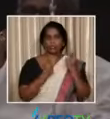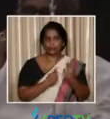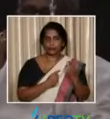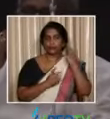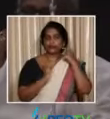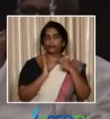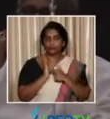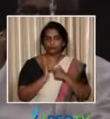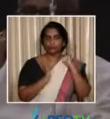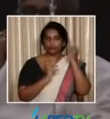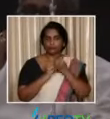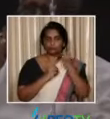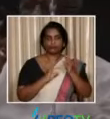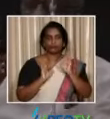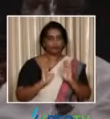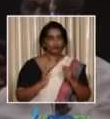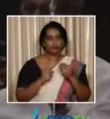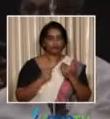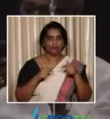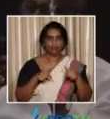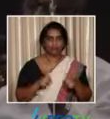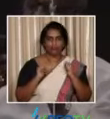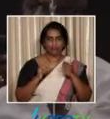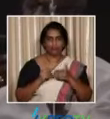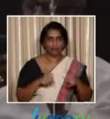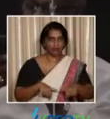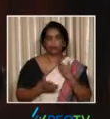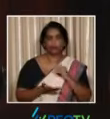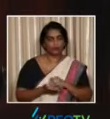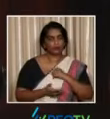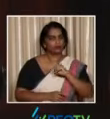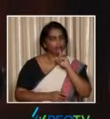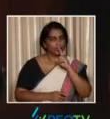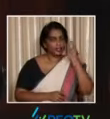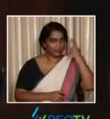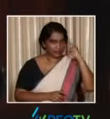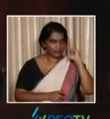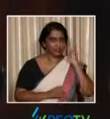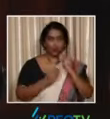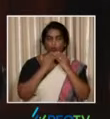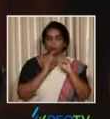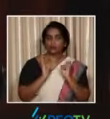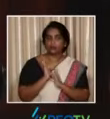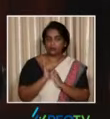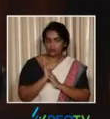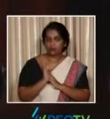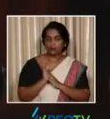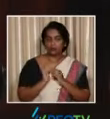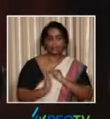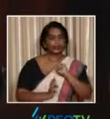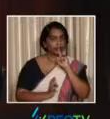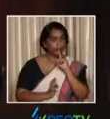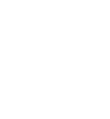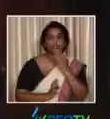2021 වසර සාමාන්‍ය පෙළ විභාගයේ ප්‍රතිඵල නැවත සමීක්ෂණය කළ සිසුන් මුහුණ දී ඇති තත්ත්වය පිළිබඳව අද පාර්ලිමේන්තුවේදීත් අවධානය යොමු